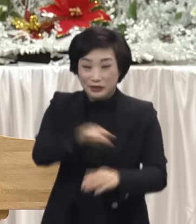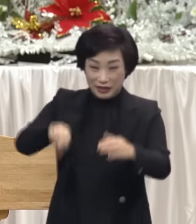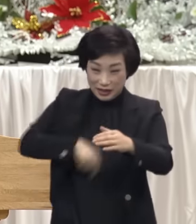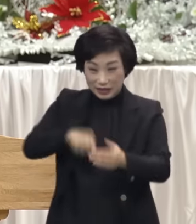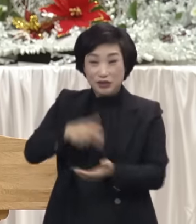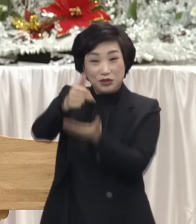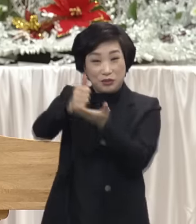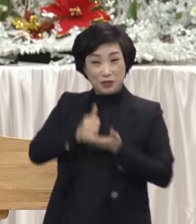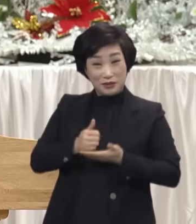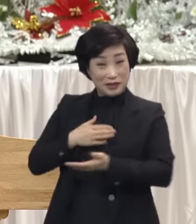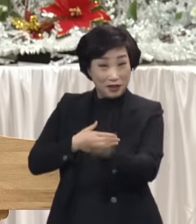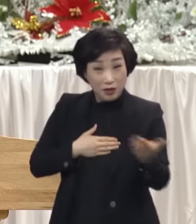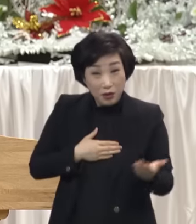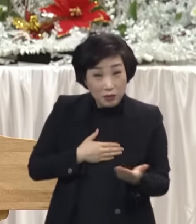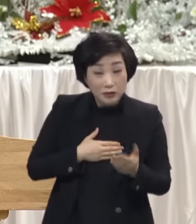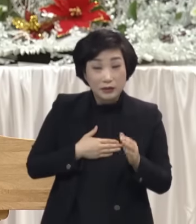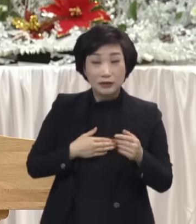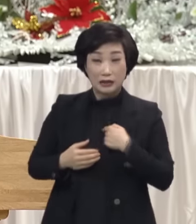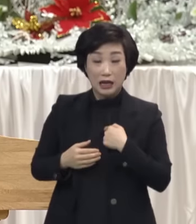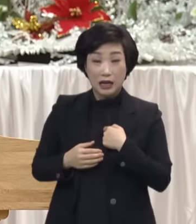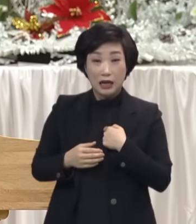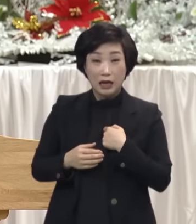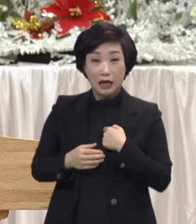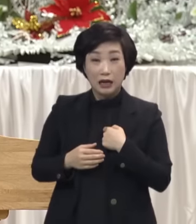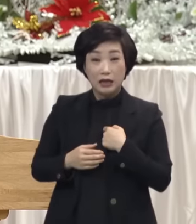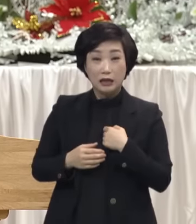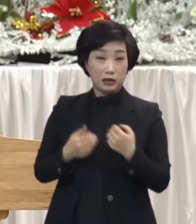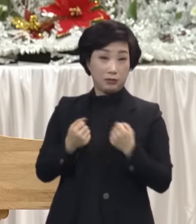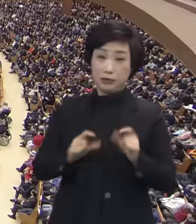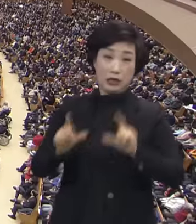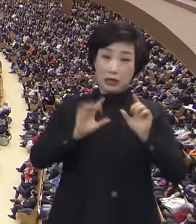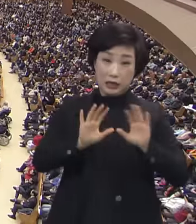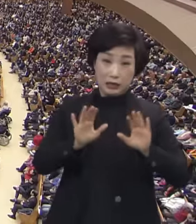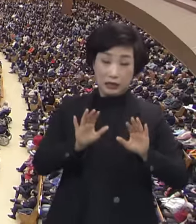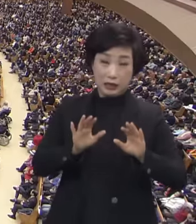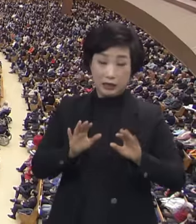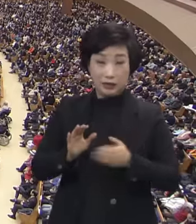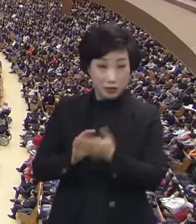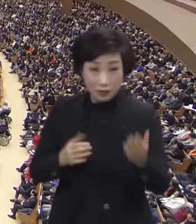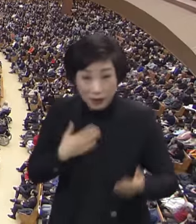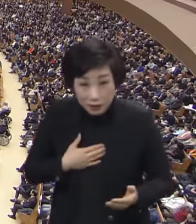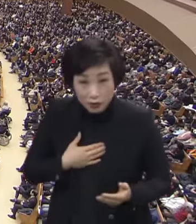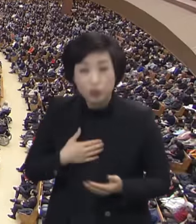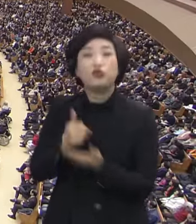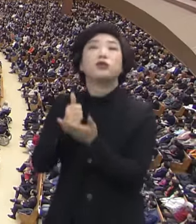주님이 계시다면 내가 사는 게 아니다. 보세요. 어?